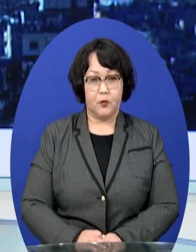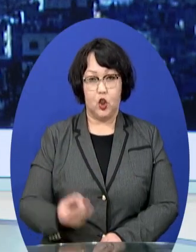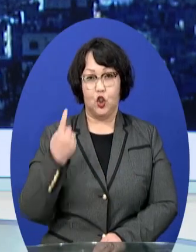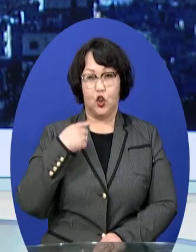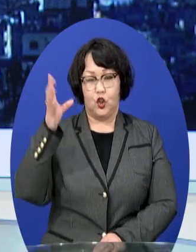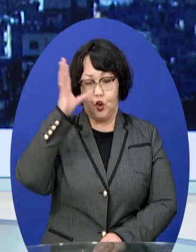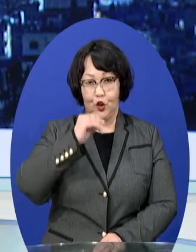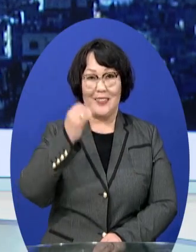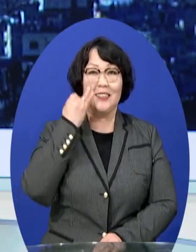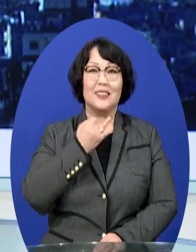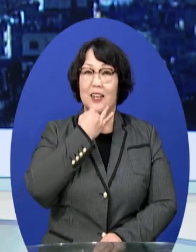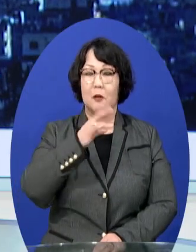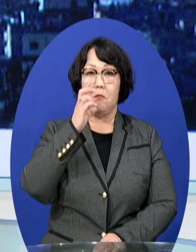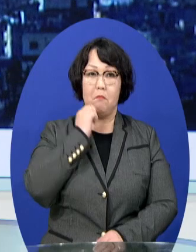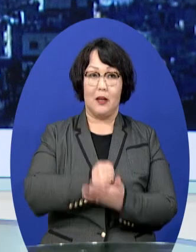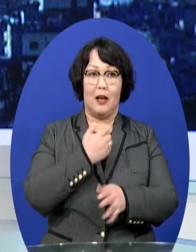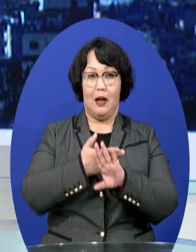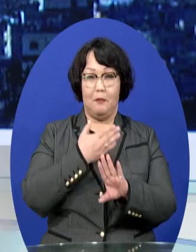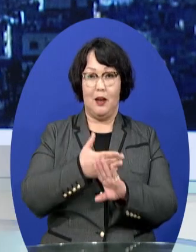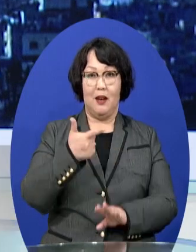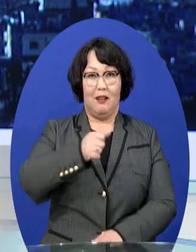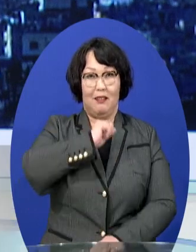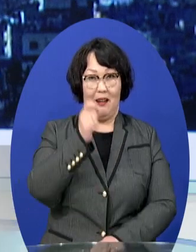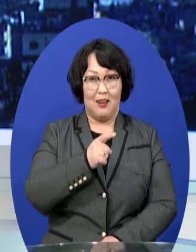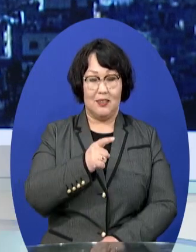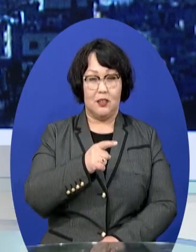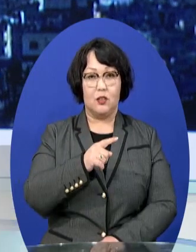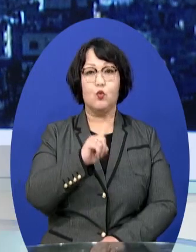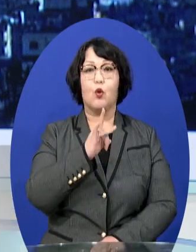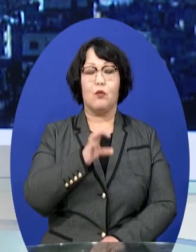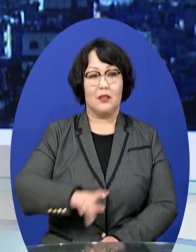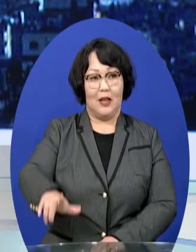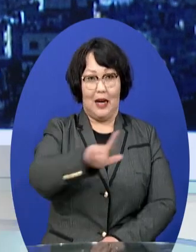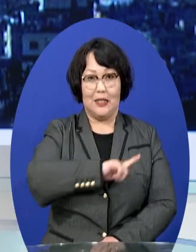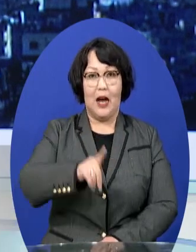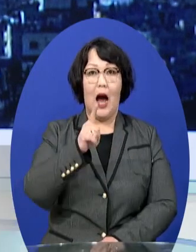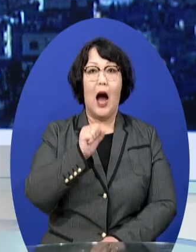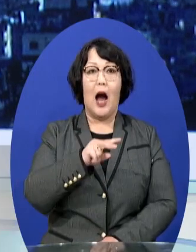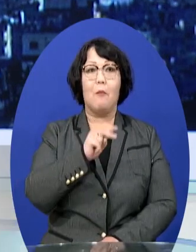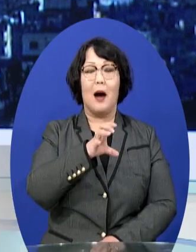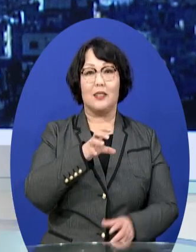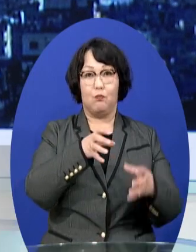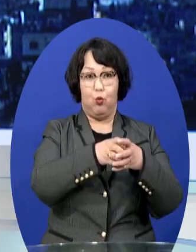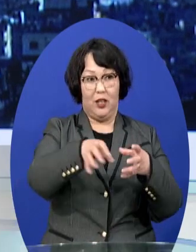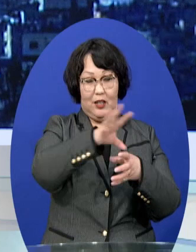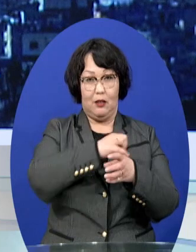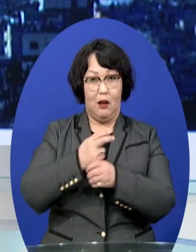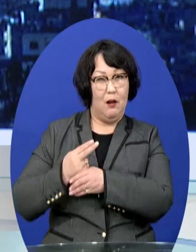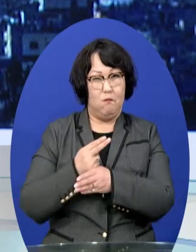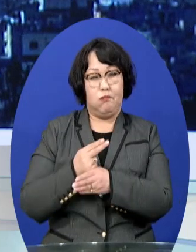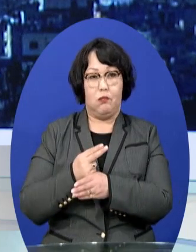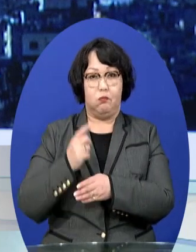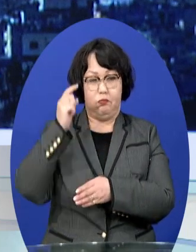Өчигдөр орой Израилийн батлан хамгаалах хүчин Газын зурвас дахь Хамас зэвсэг түлэглэлийн байршлуудад дахин агараас цохилт өгсөн байна. Энэ